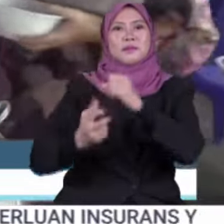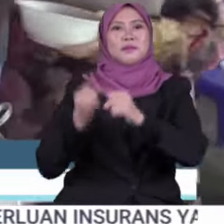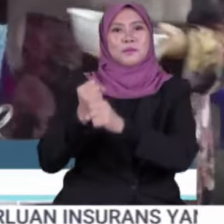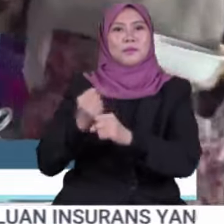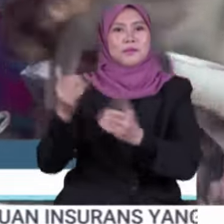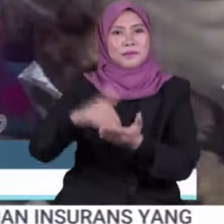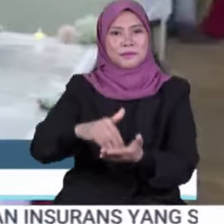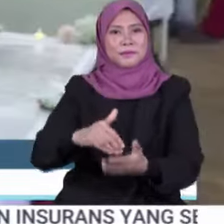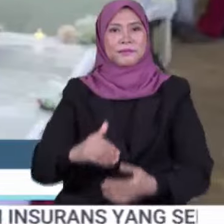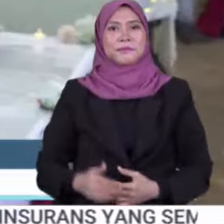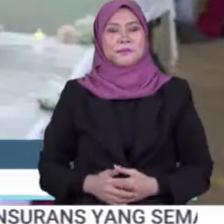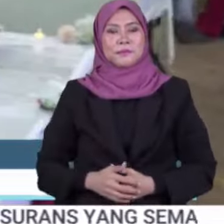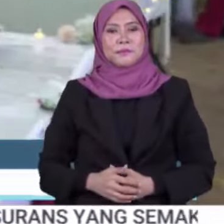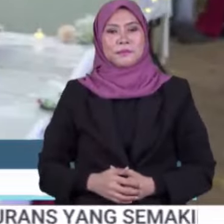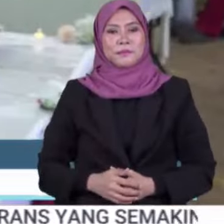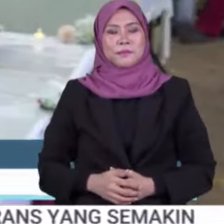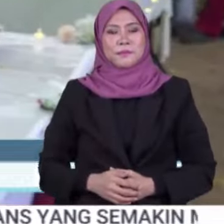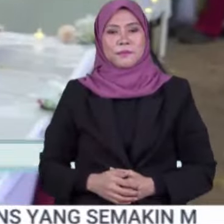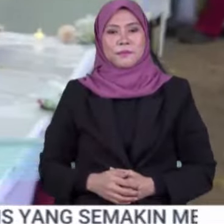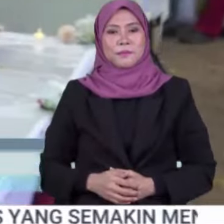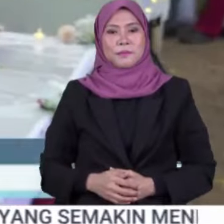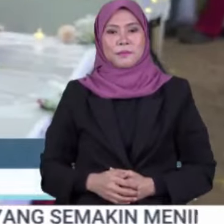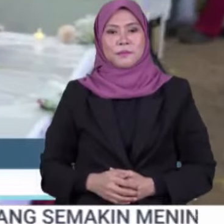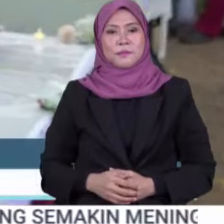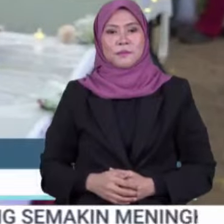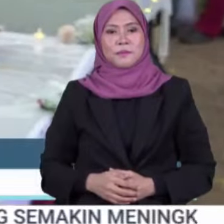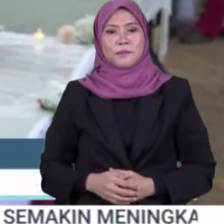lagi. InsyaAllah kita